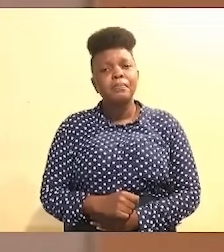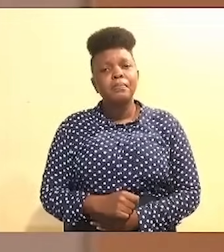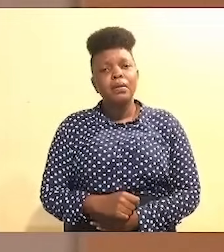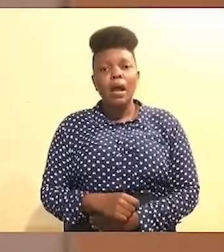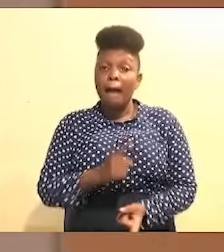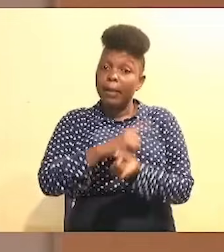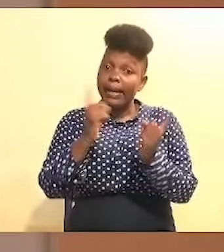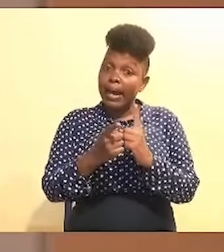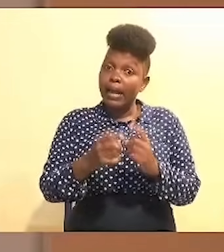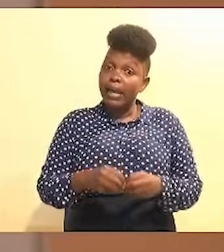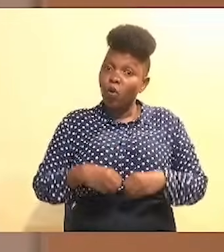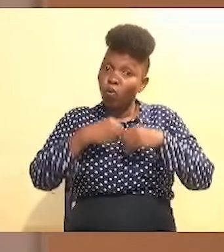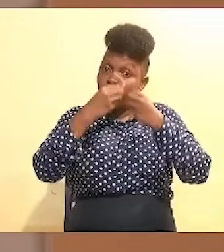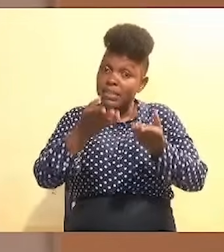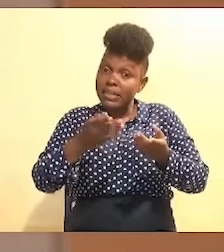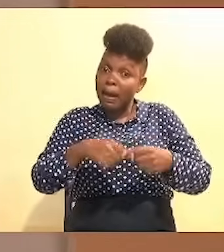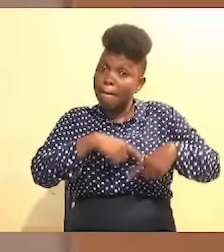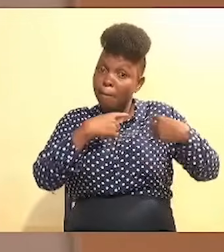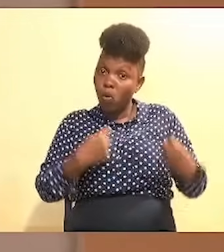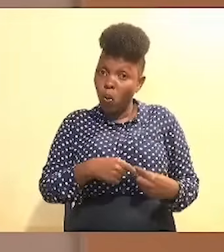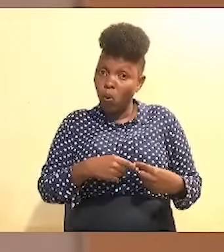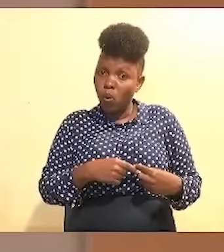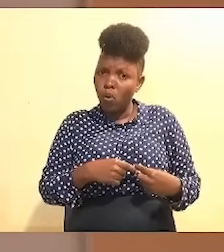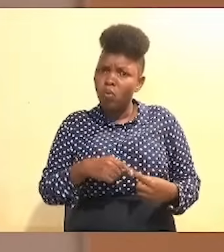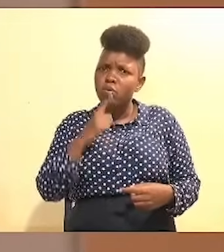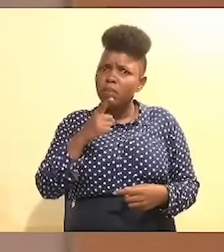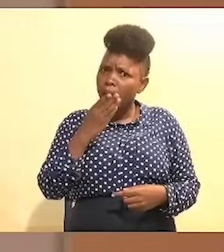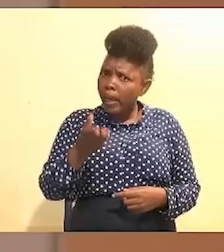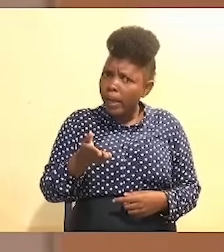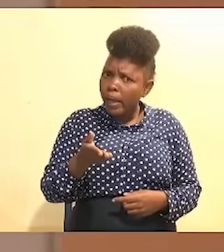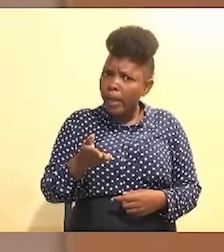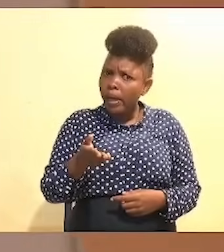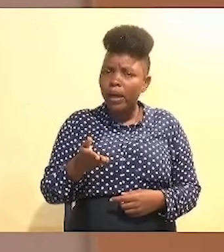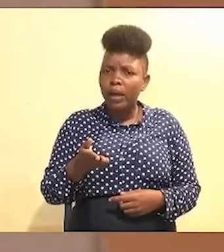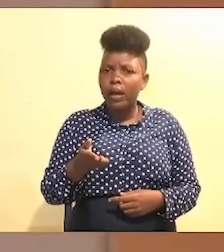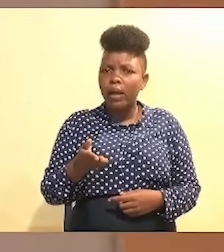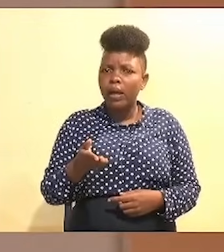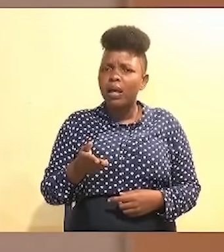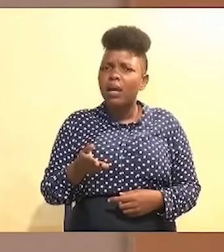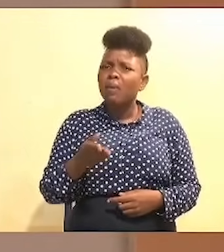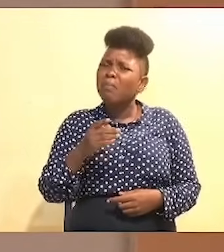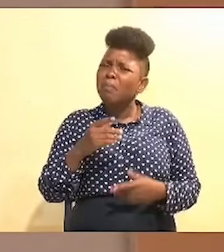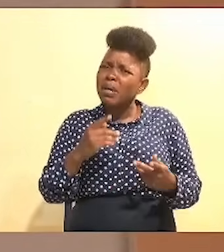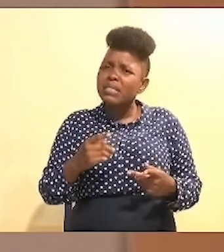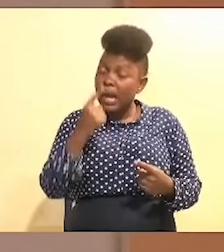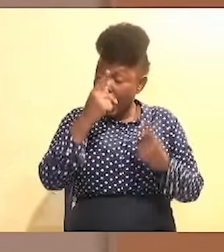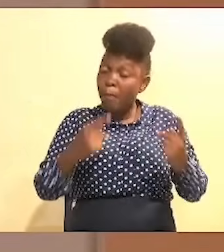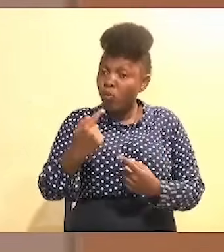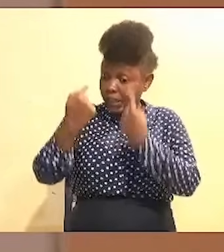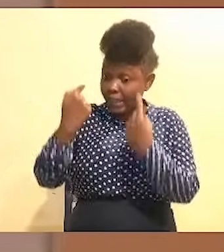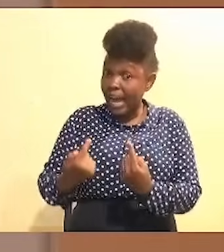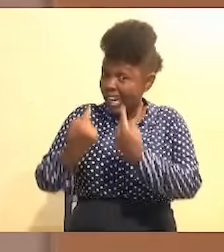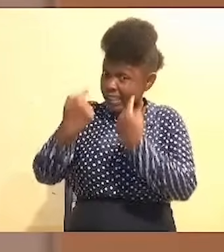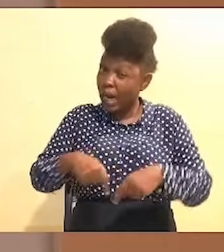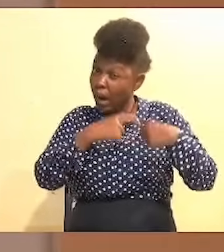Badala ya kumtia moyo useme hey. Kama una swala kusema mvua itanyesha jisemee wapi? Moyoni mwako. Yaani kama uko